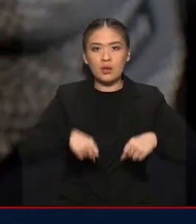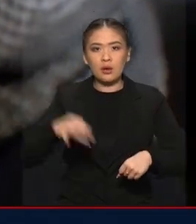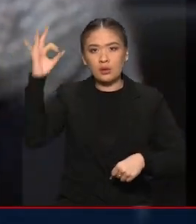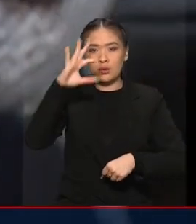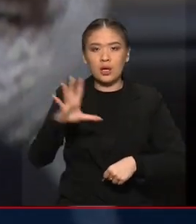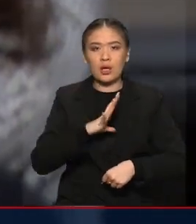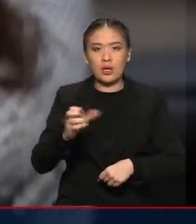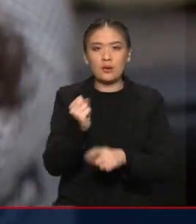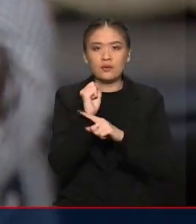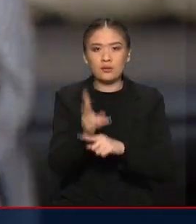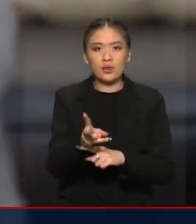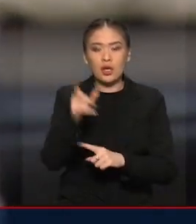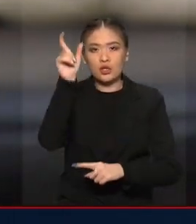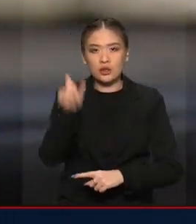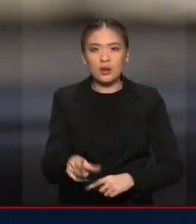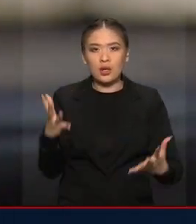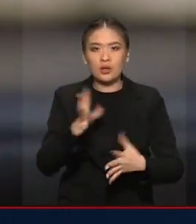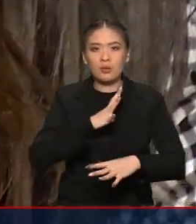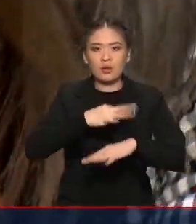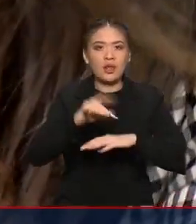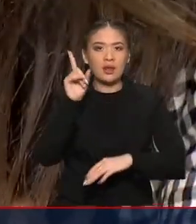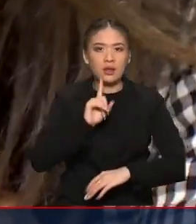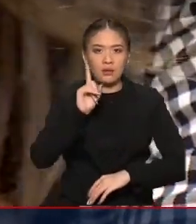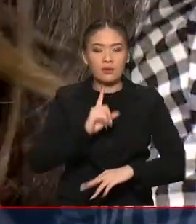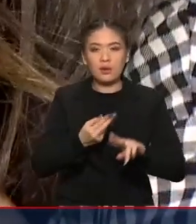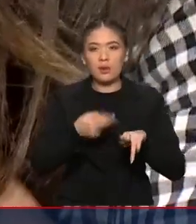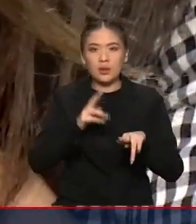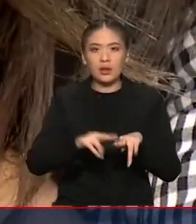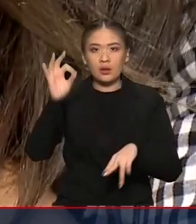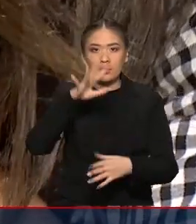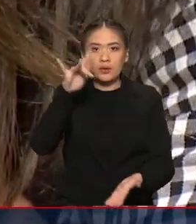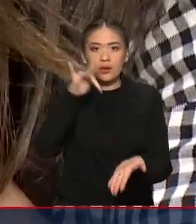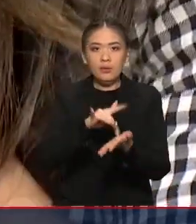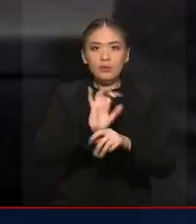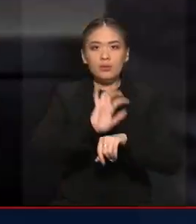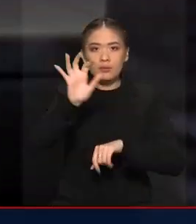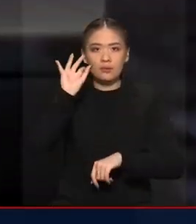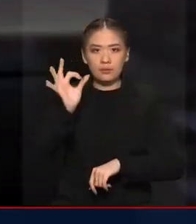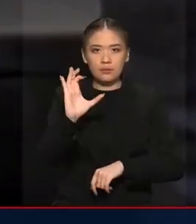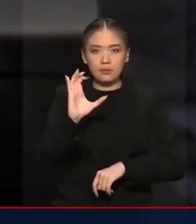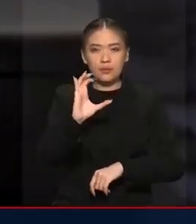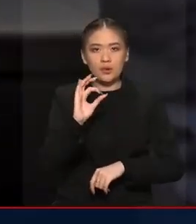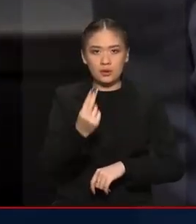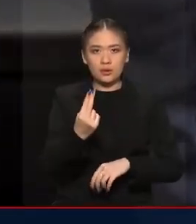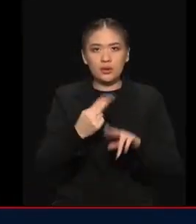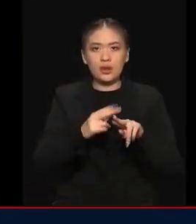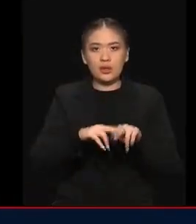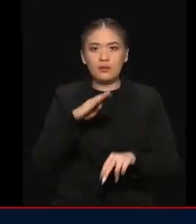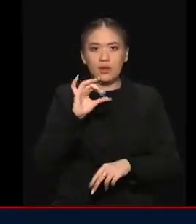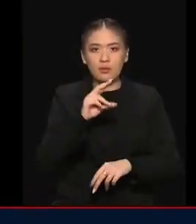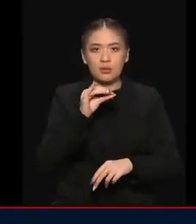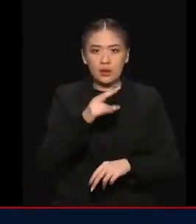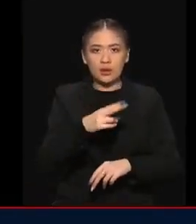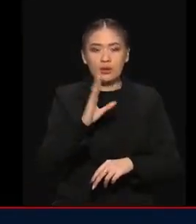агрессора из общего жилища на время откуда дебошира направят в Центр социальной адаптации Фемида будет также в